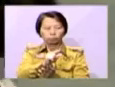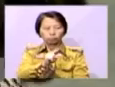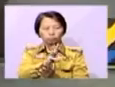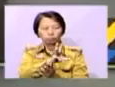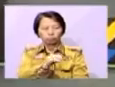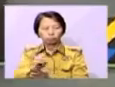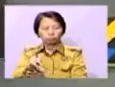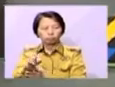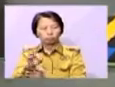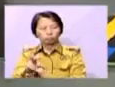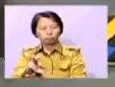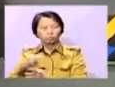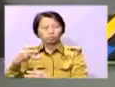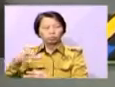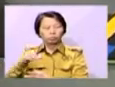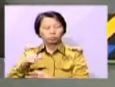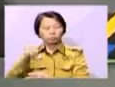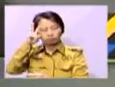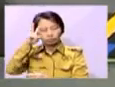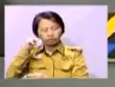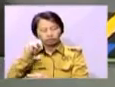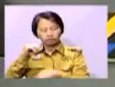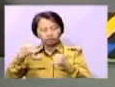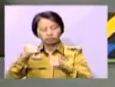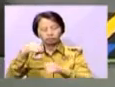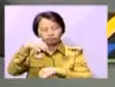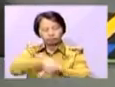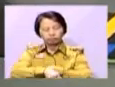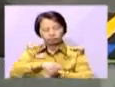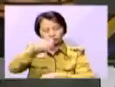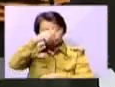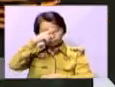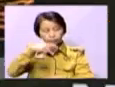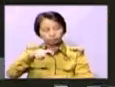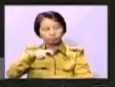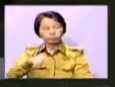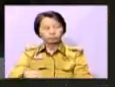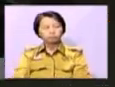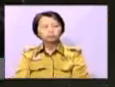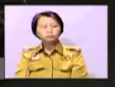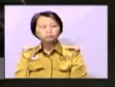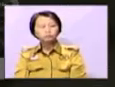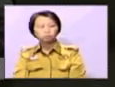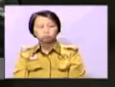Sukan SEA 2003 Ho Chi Minh, Vietnam menewaskan pemain Thailand Salakjit Ponsana.